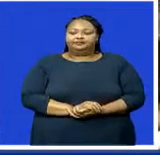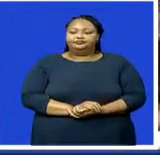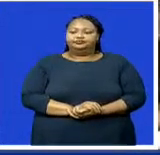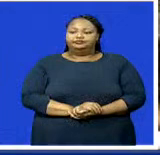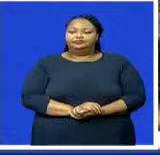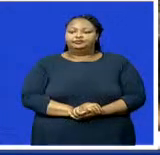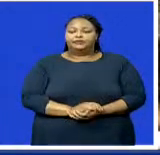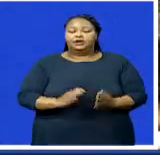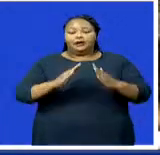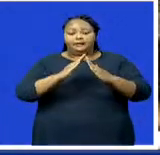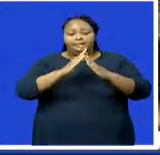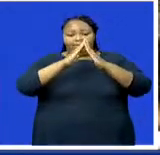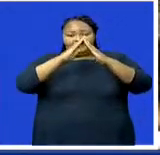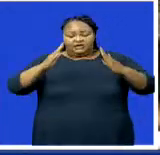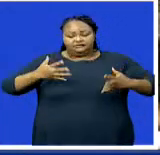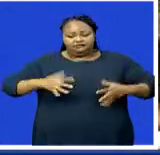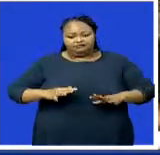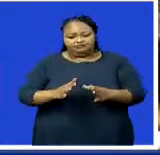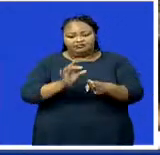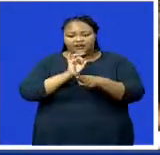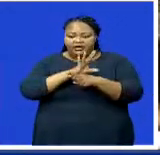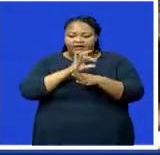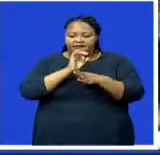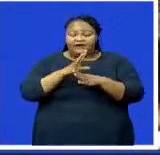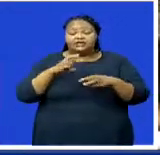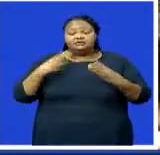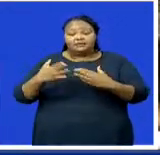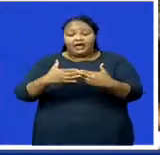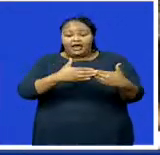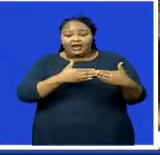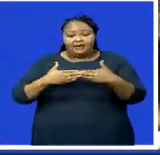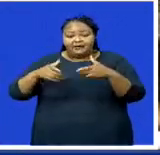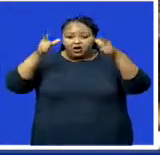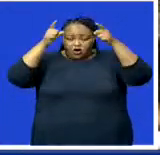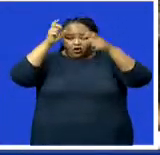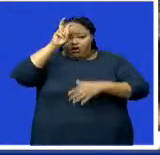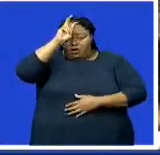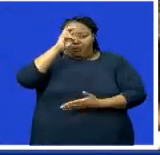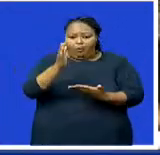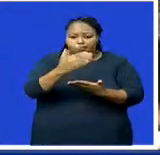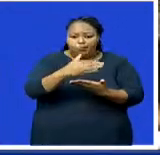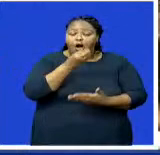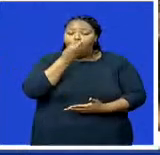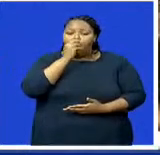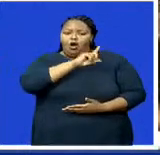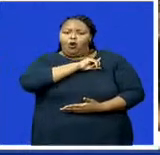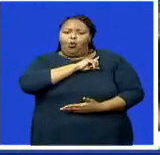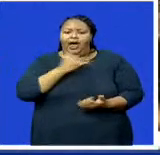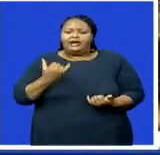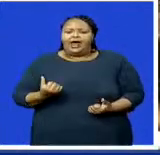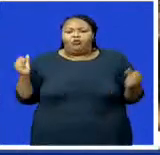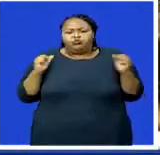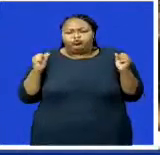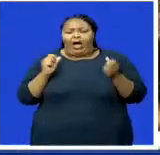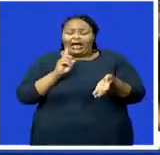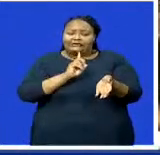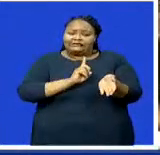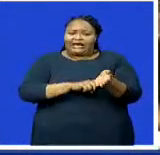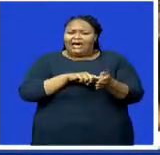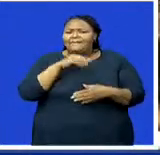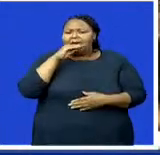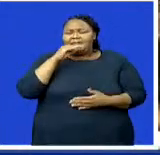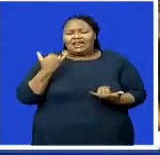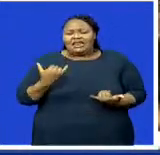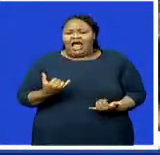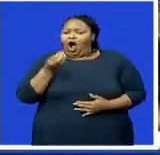Litiko letekulima likhuthaza abafuyi ukuthi babuthe kudla kwemfuyo njengoba sekungena ubusika lokuba sikhathi lapho khona kuba bete kahle